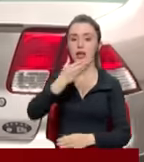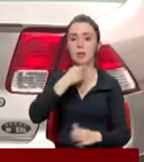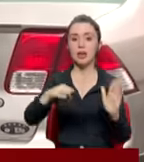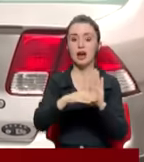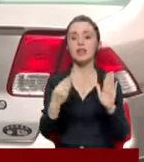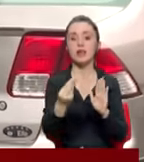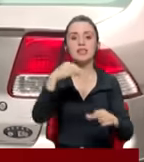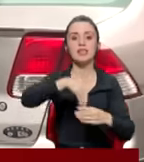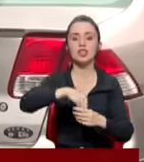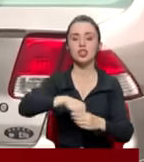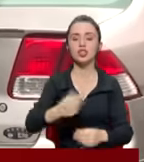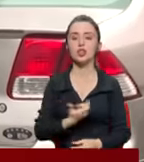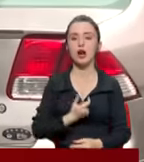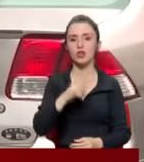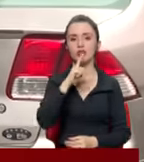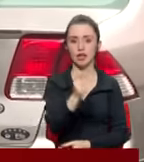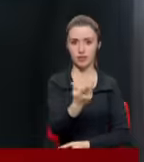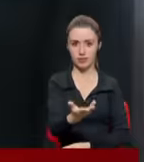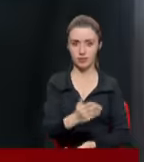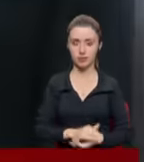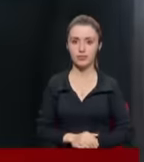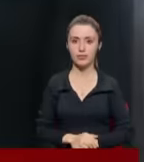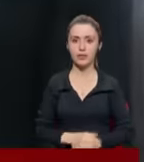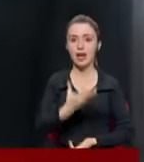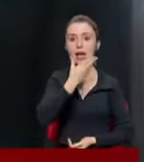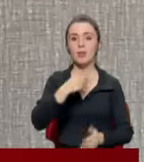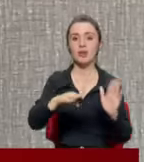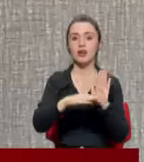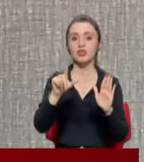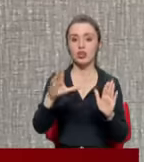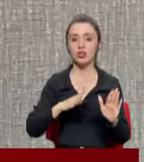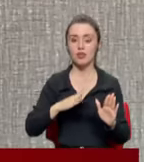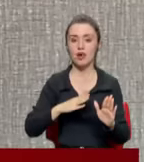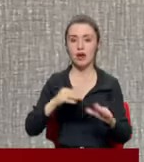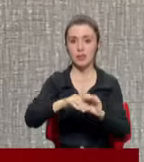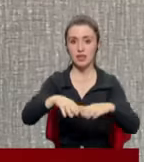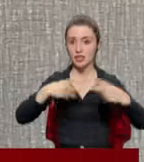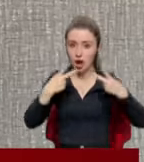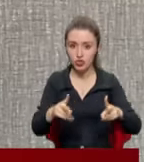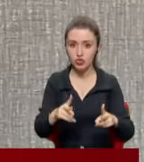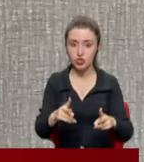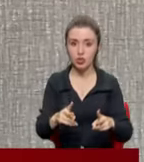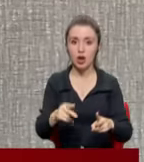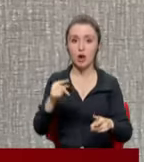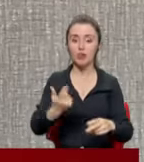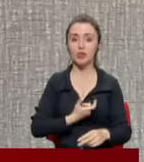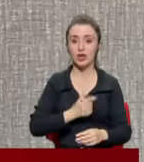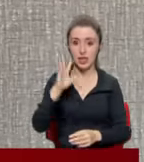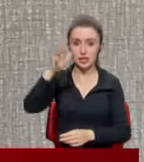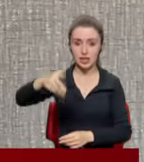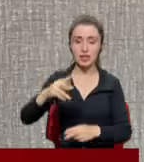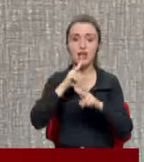kart verilmesi için kanun teklifi verdi karta ihtiyaç var açalım Meclisi hemen geçirelim bu yasayı